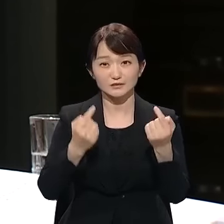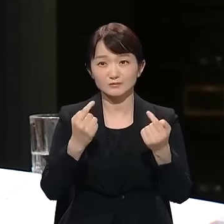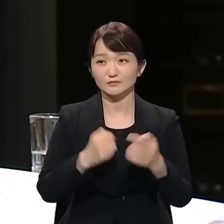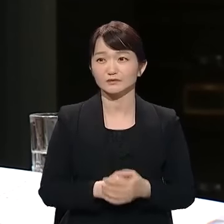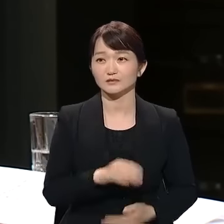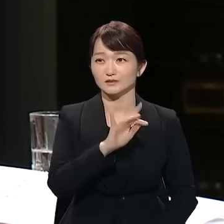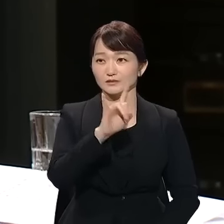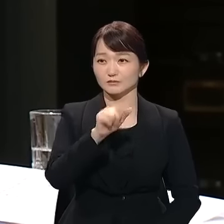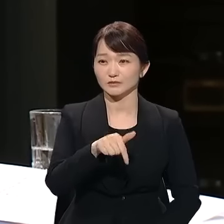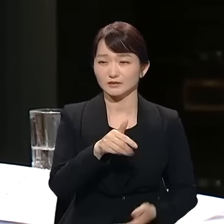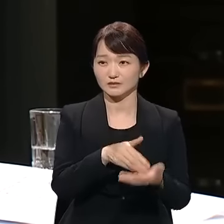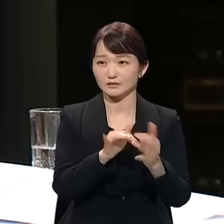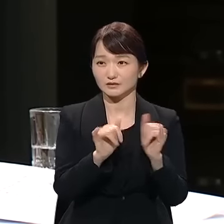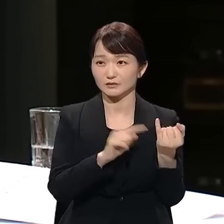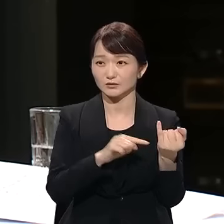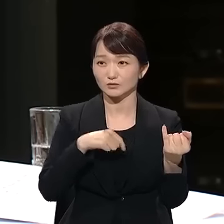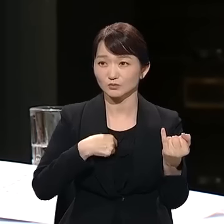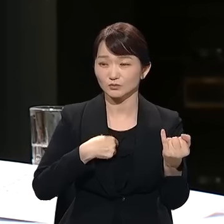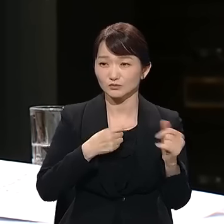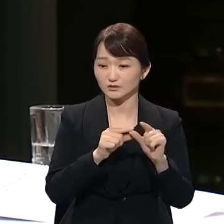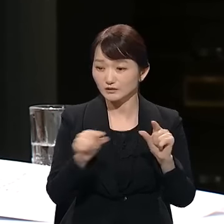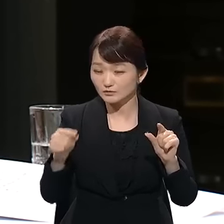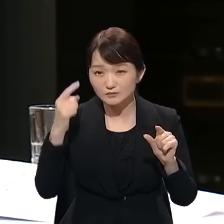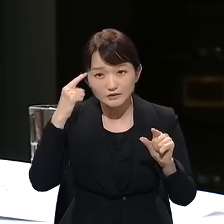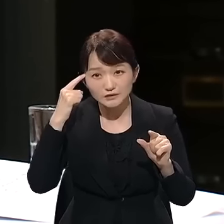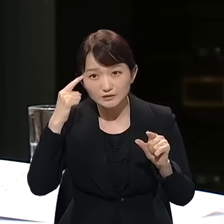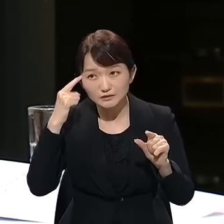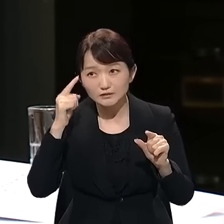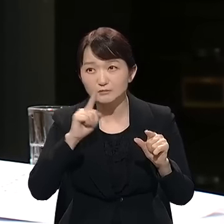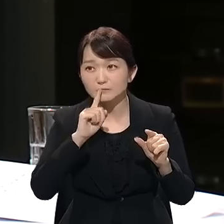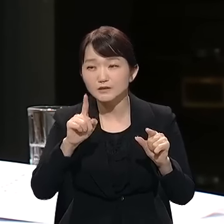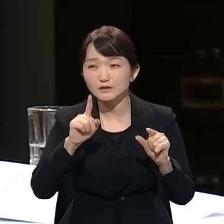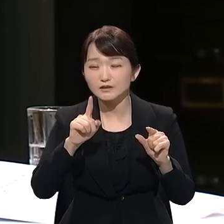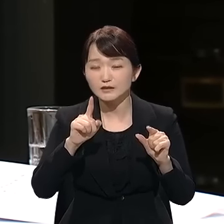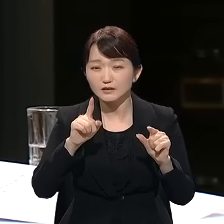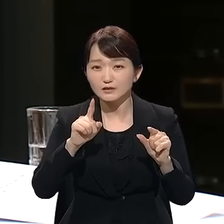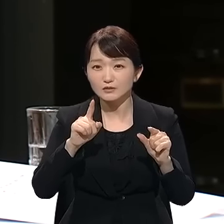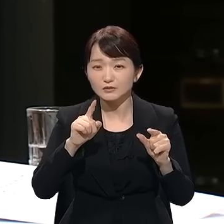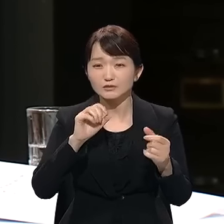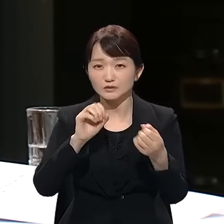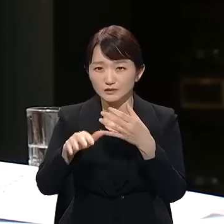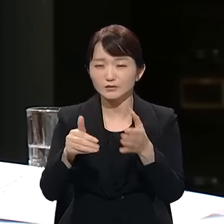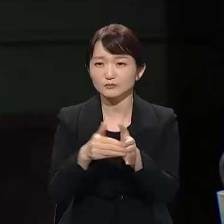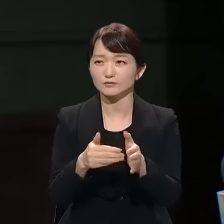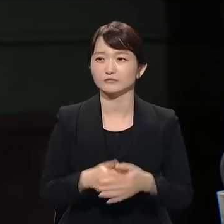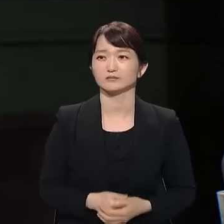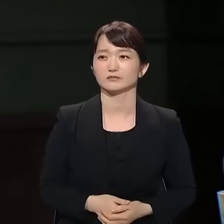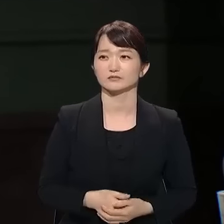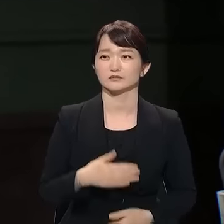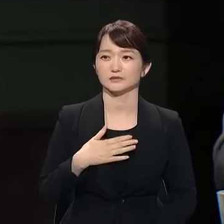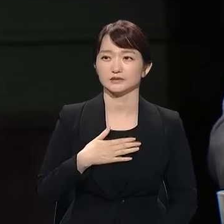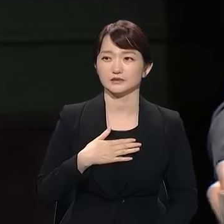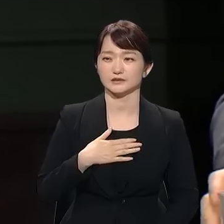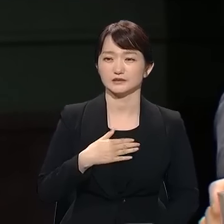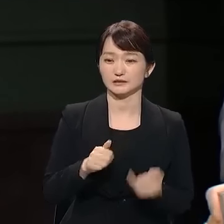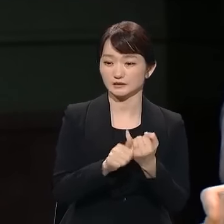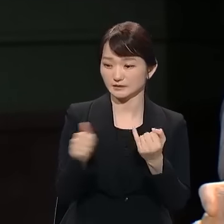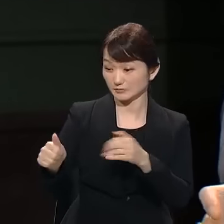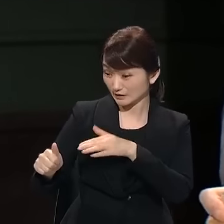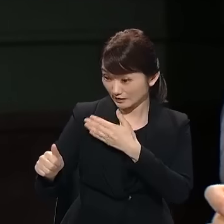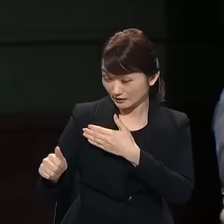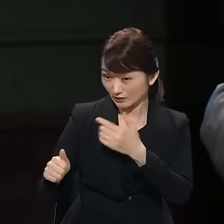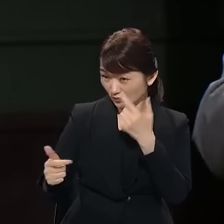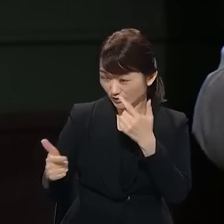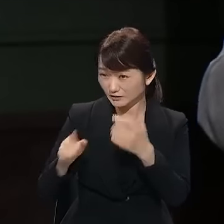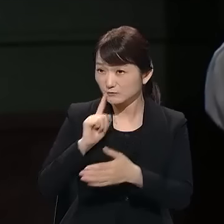백다 남수가 혼자 소수 의견을 냈기 때문에 좀 얘기를 하시고 마무리하죠 아 저도 사실 외도라고 단정을 짓거나 이혼을 해야